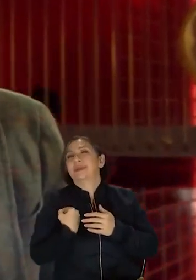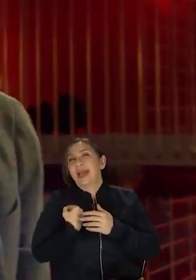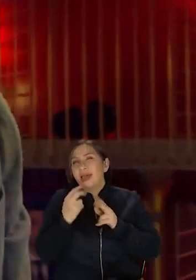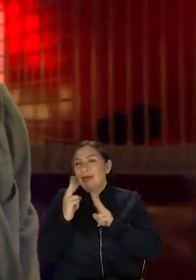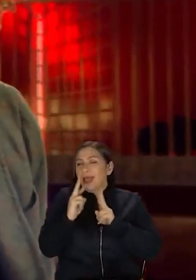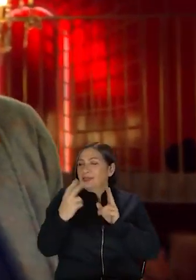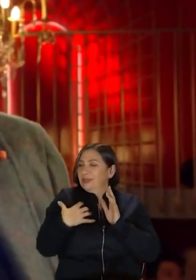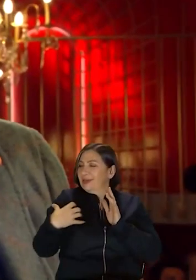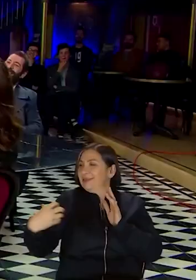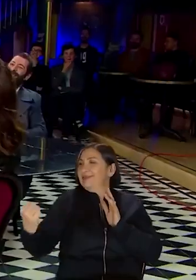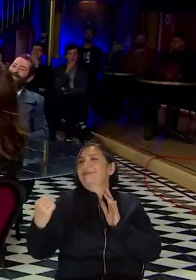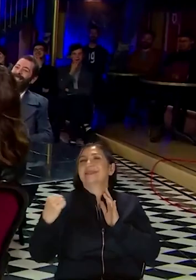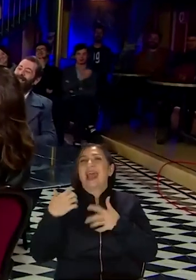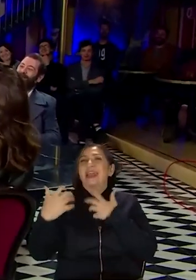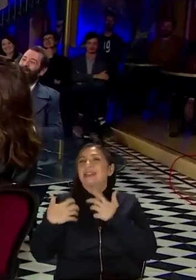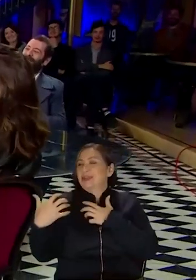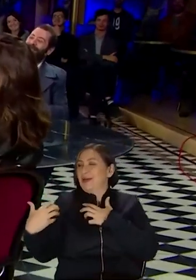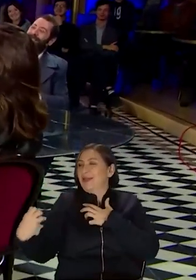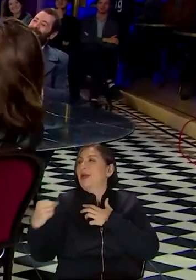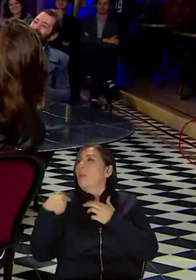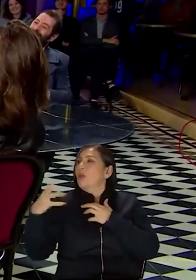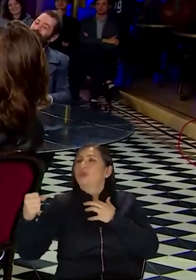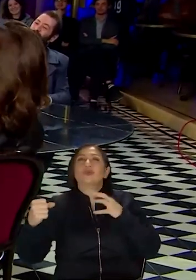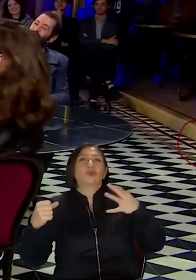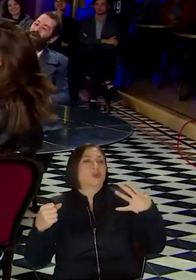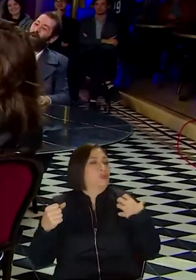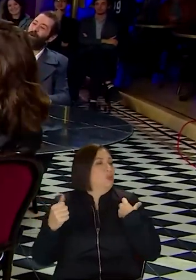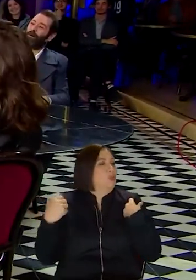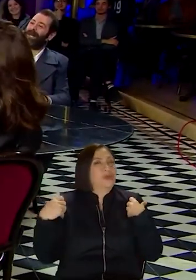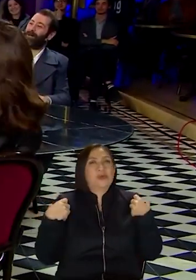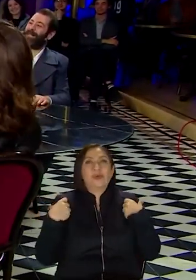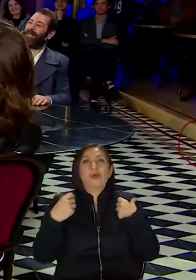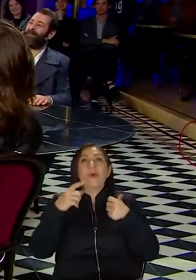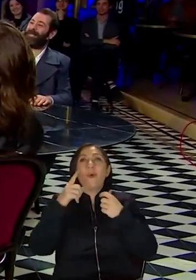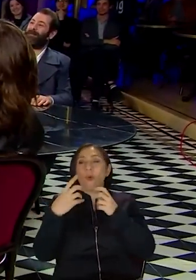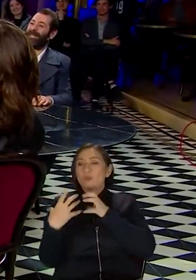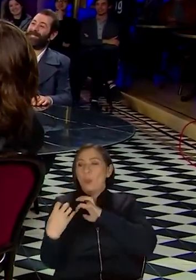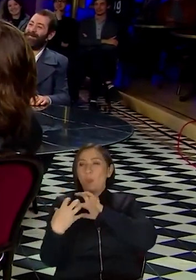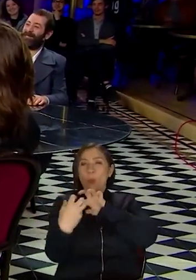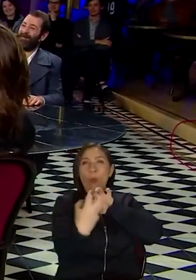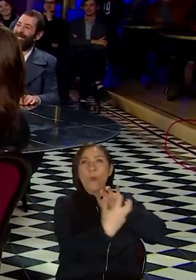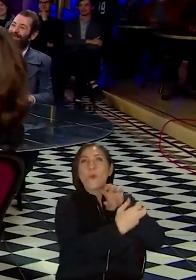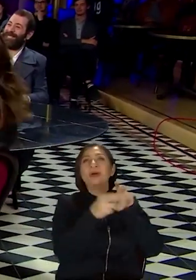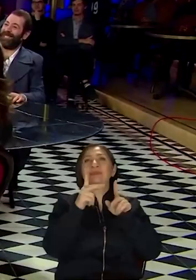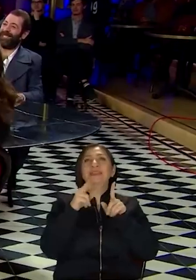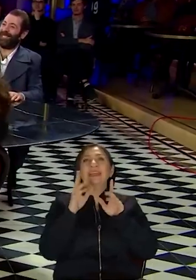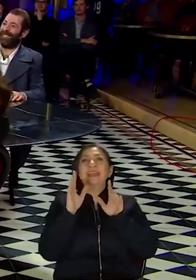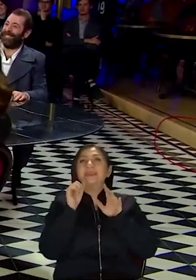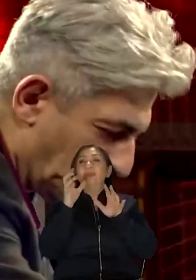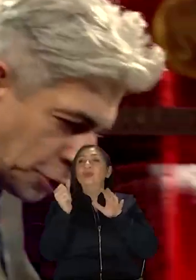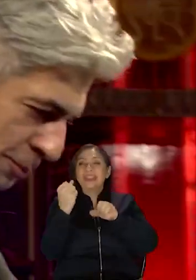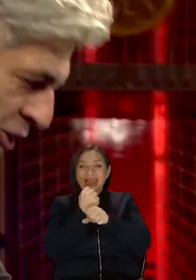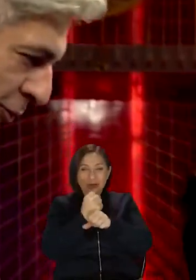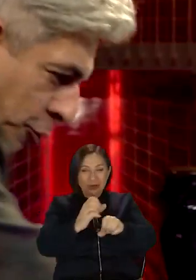enerjiyi sana vereceğim. Sen beni tut, ben onu tutuyorum. O başka bir şey o tutuyor. O popülasyondan nefret yani, etme şansın yok. Biz de tutamazsak